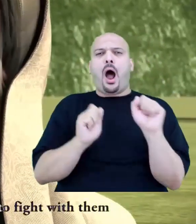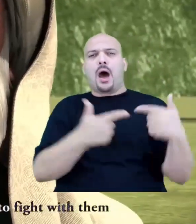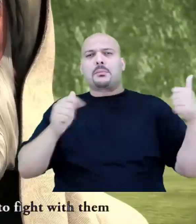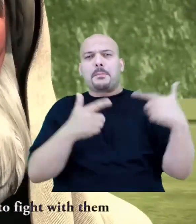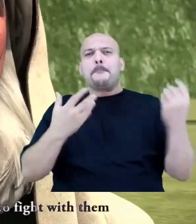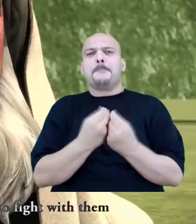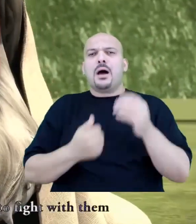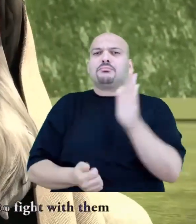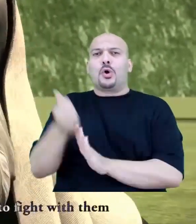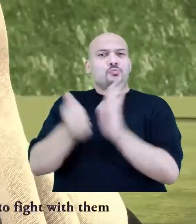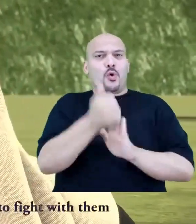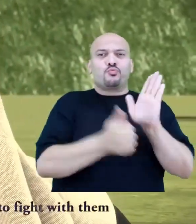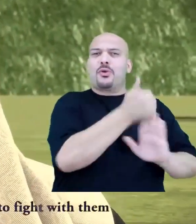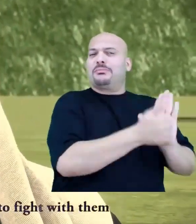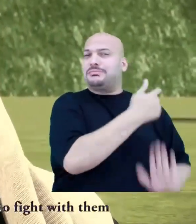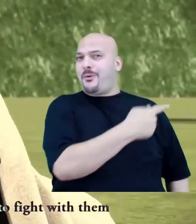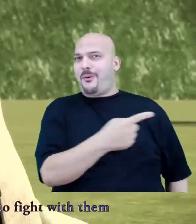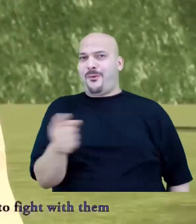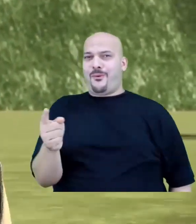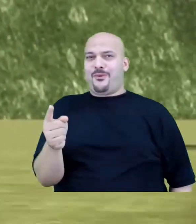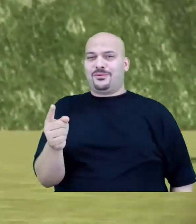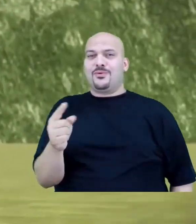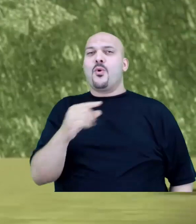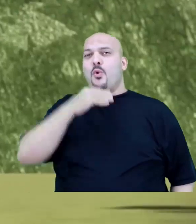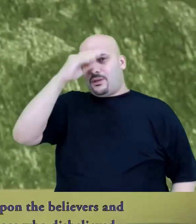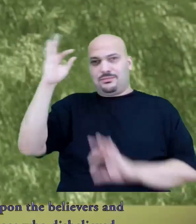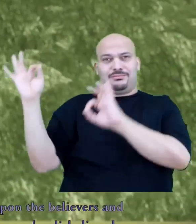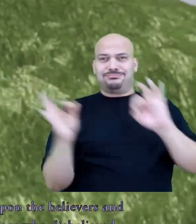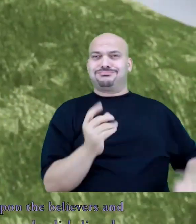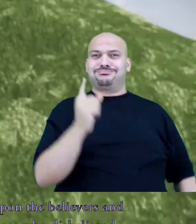تحارب معهم وتنتصر لهم.